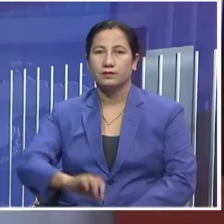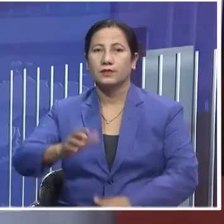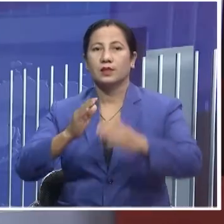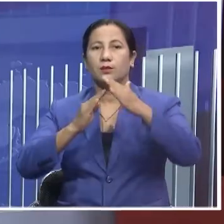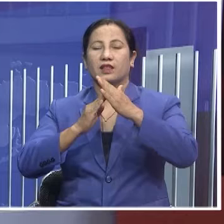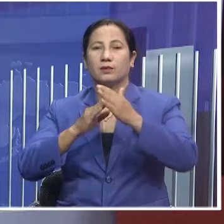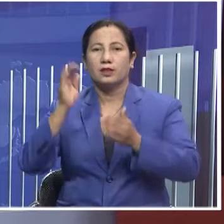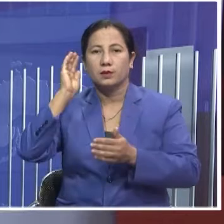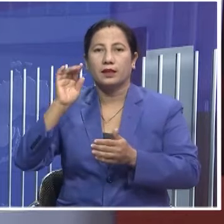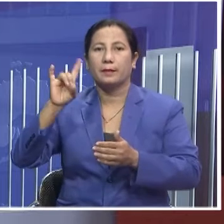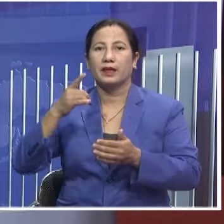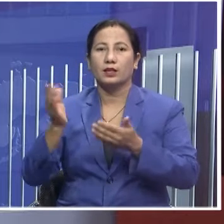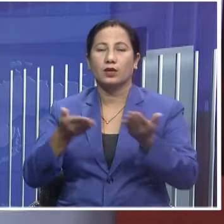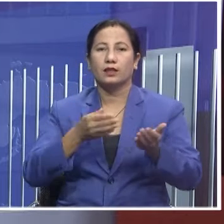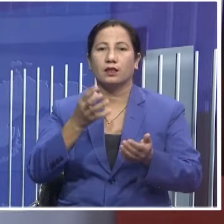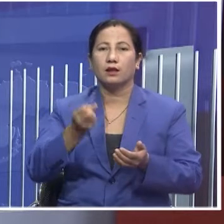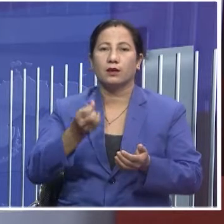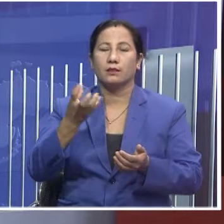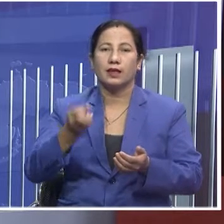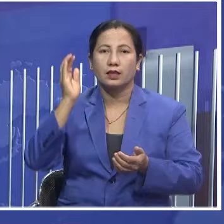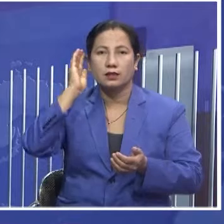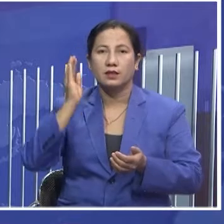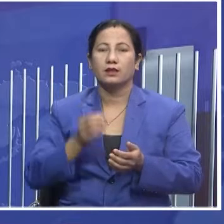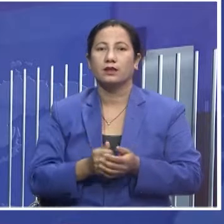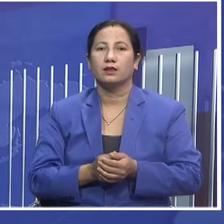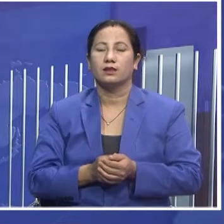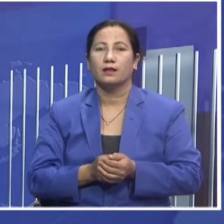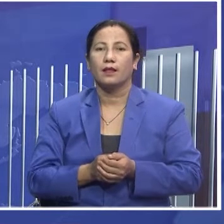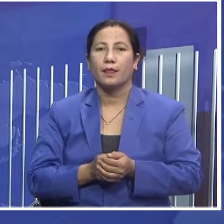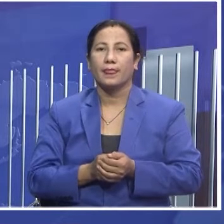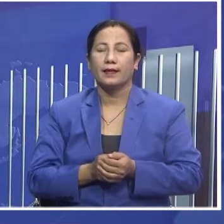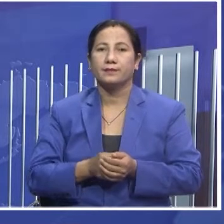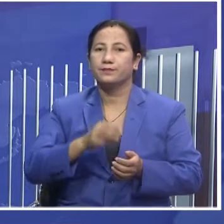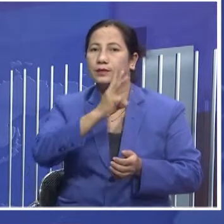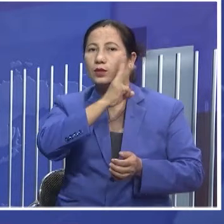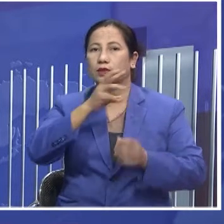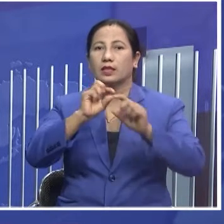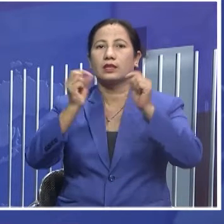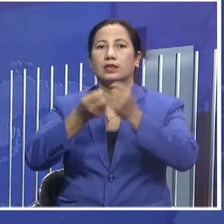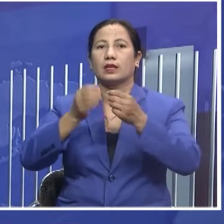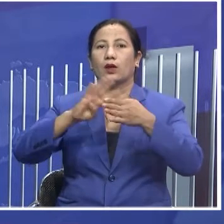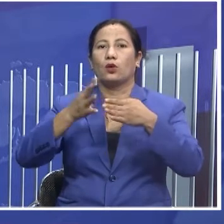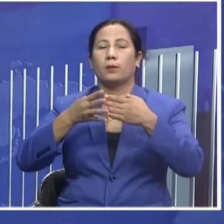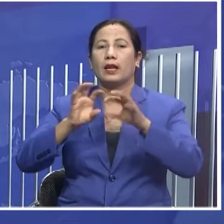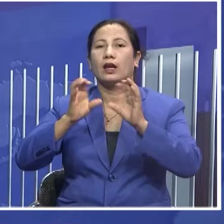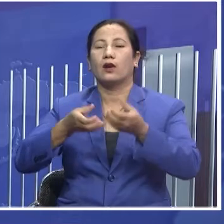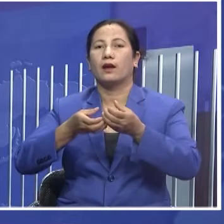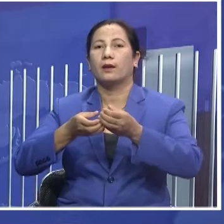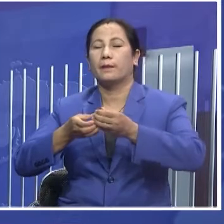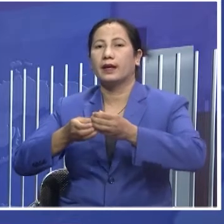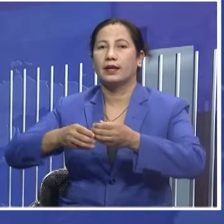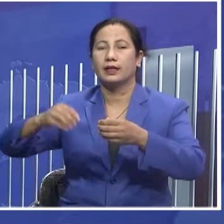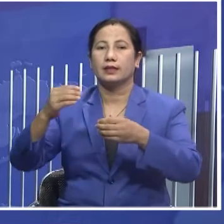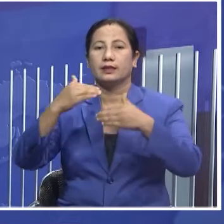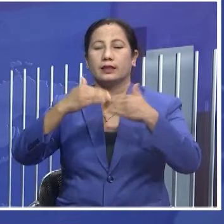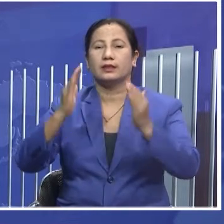विश्रामपछि समाचारमा पुनः स्वागत छ। अब बाँकी समाचार। उत्तरी क्षेत्रका हुम्ला खण्डमा पर्ने सीमा स्तम्भहरूको